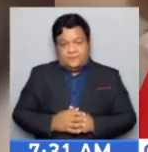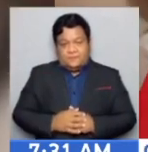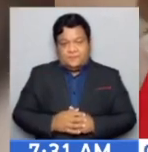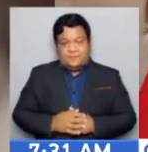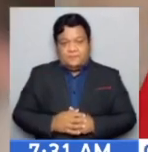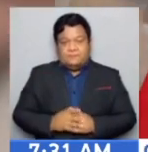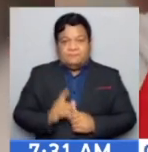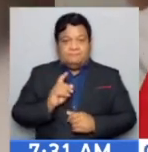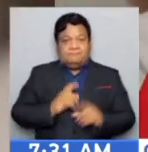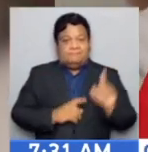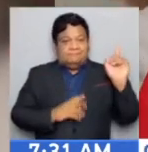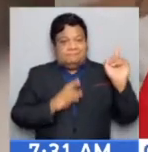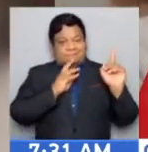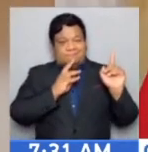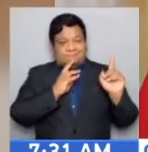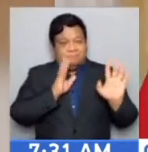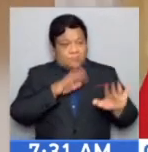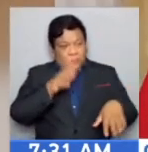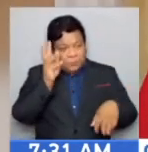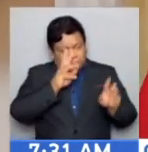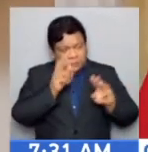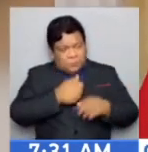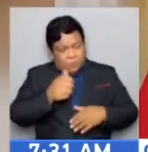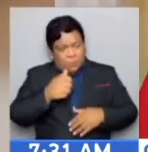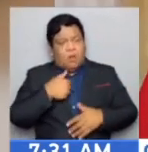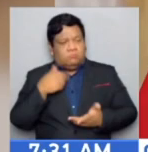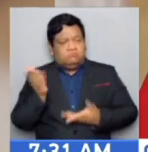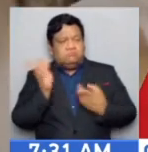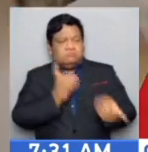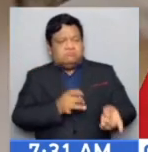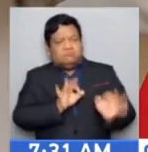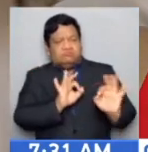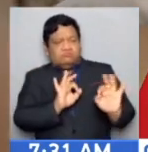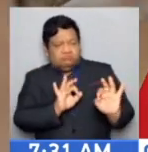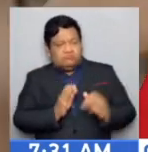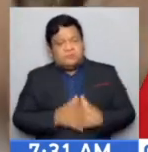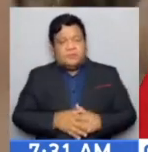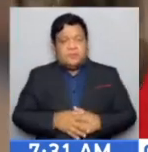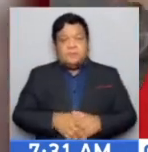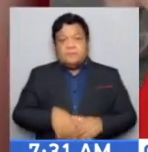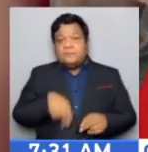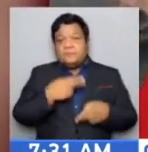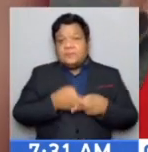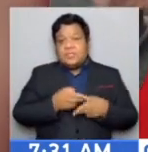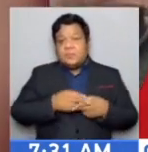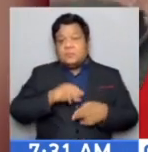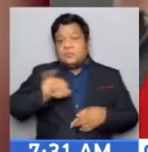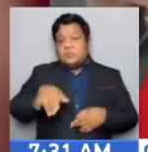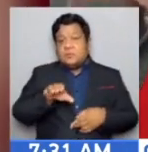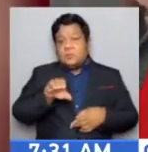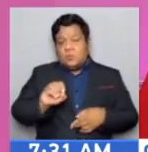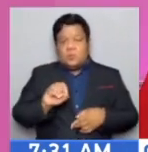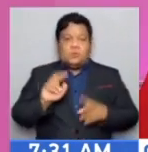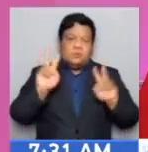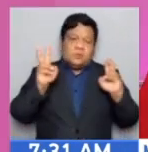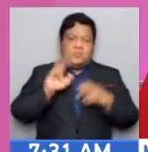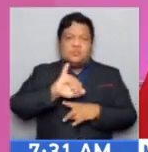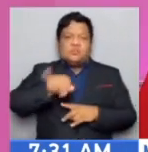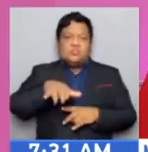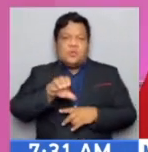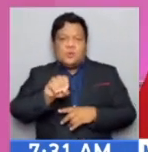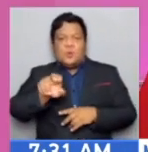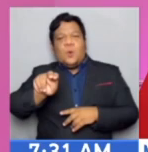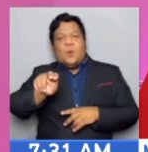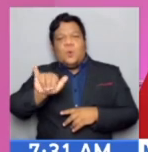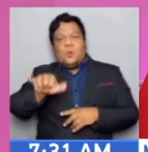about the transpo. Like, I got you na. Yan si Jico O'Malley o mas kilala bilang si Conyo online. Ang kanyang